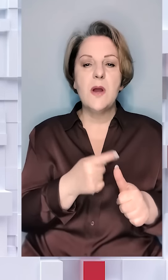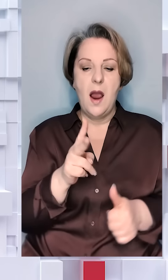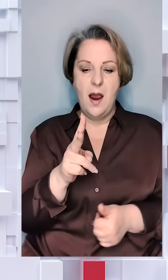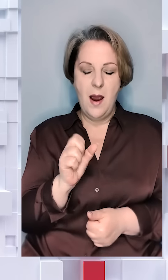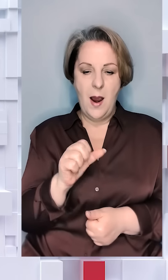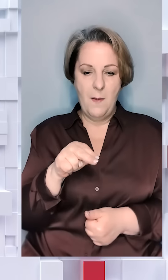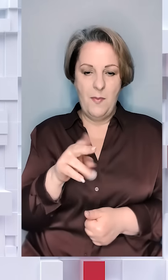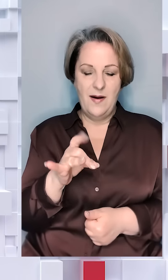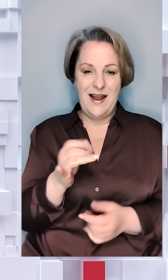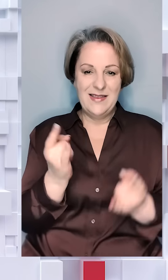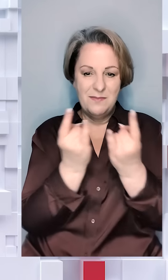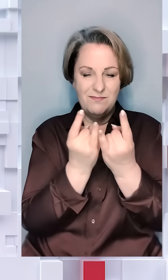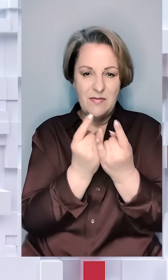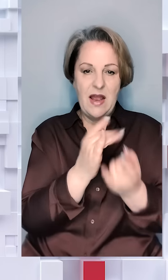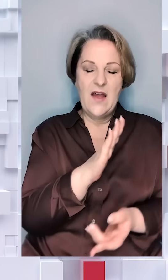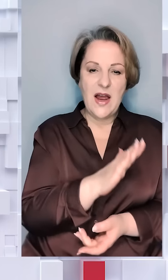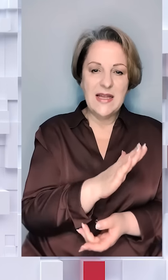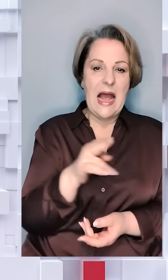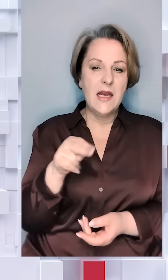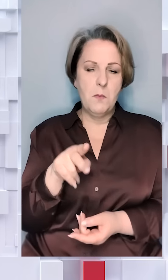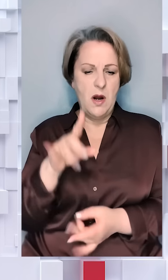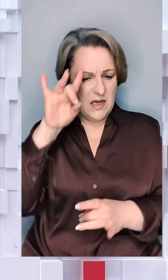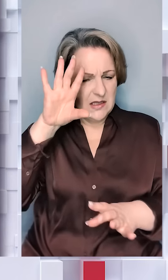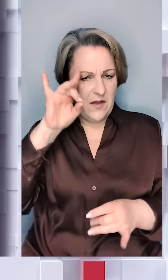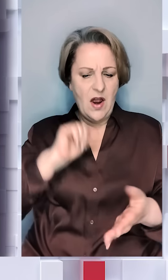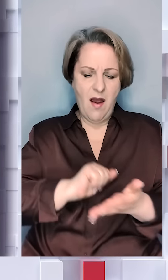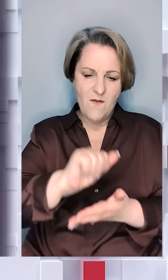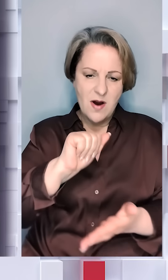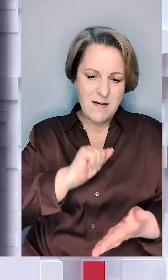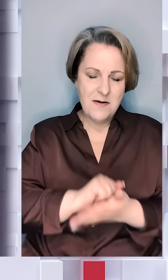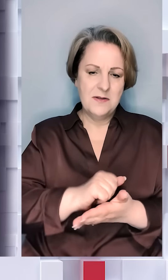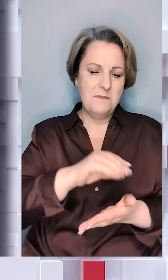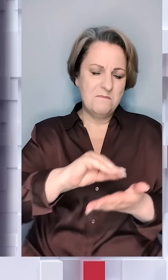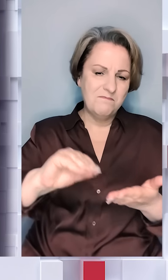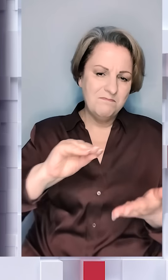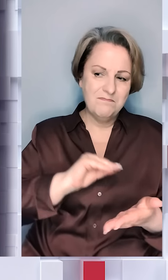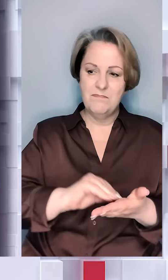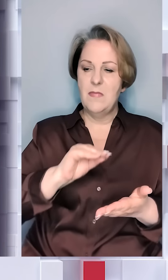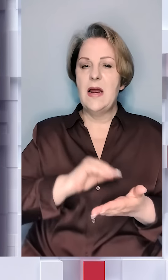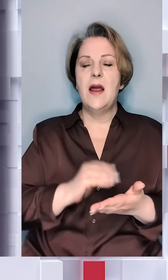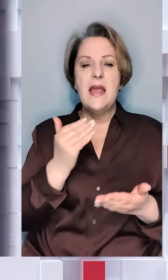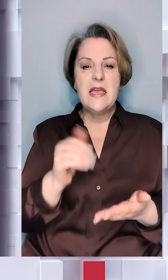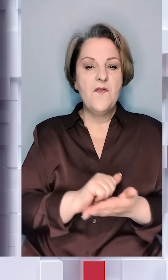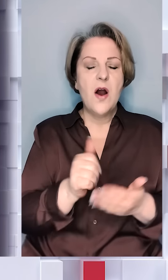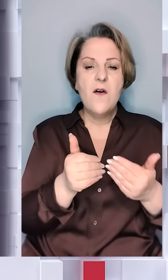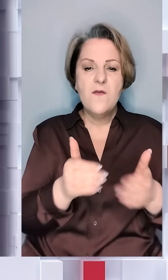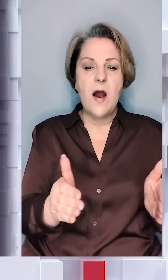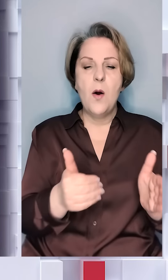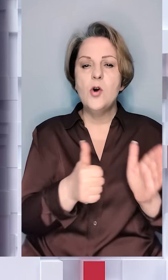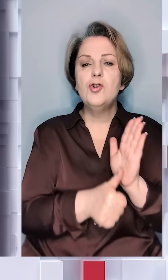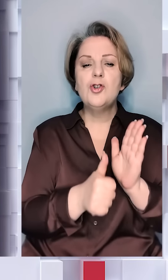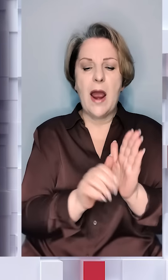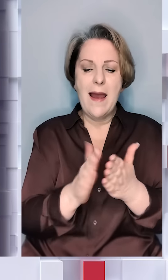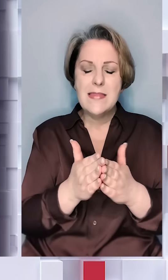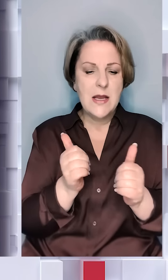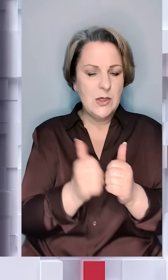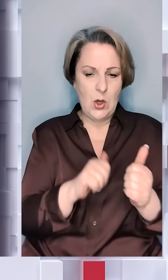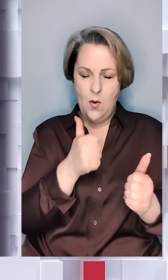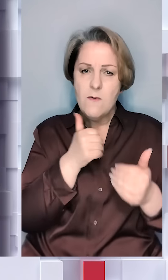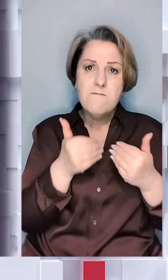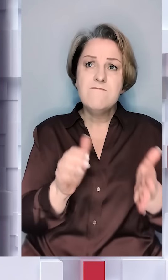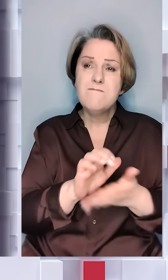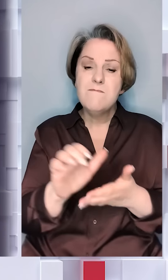і знали близнюків Дмитра та Віталія. Капранови відомі як видавці. Їхнє видавництво «Зелений пес» випускає понад 60 книжок